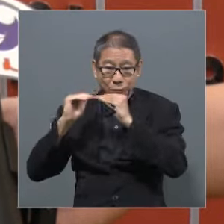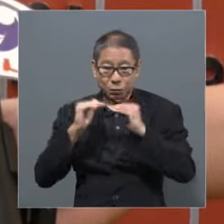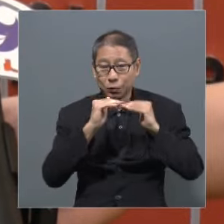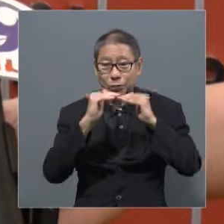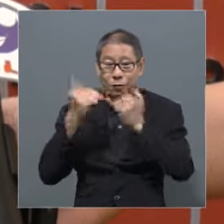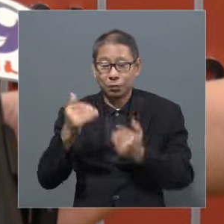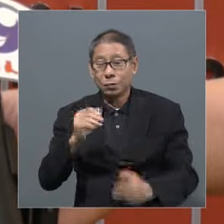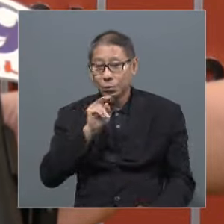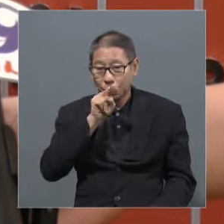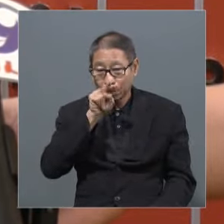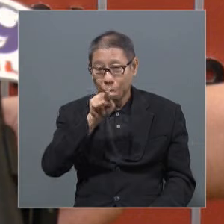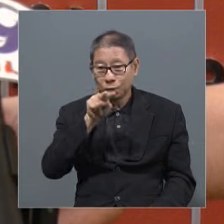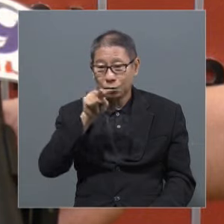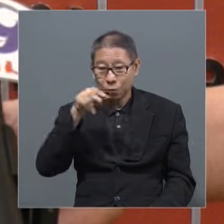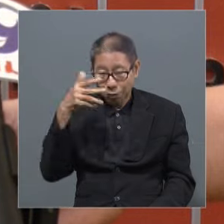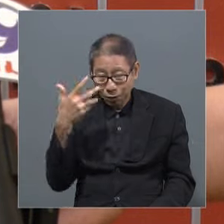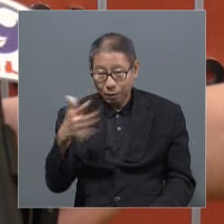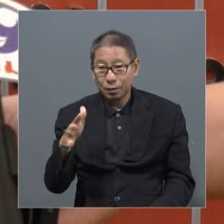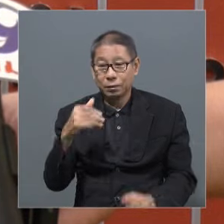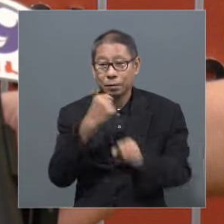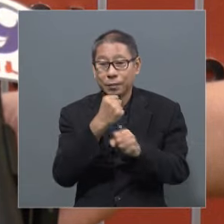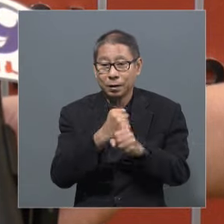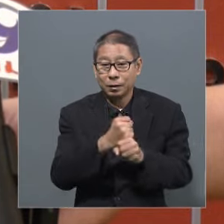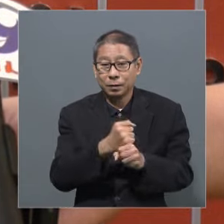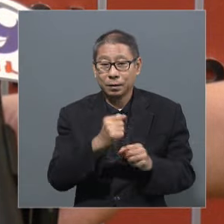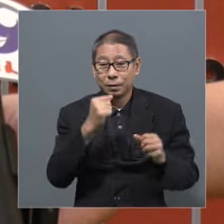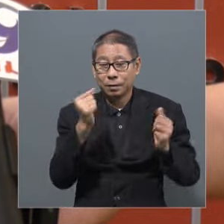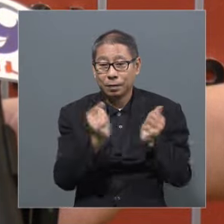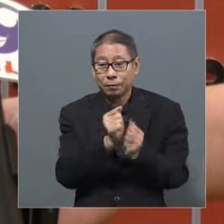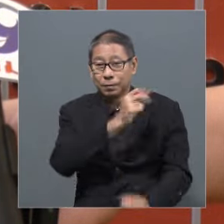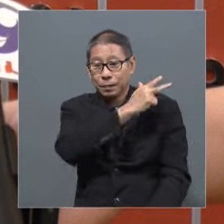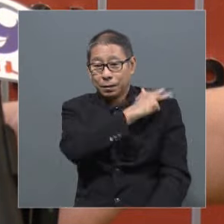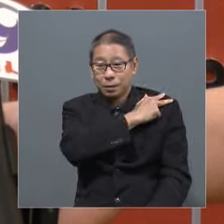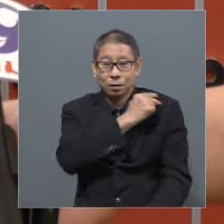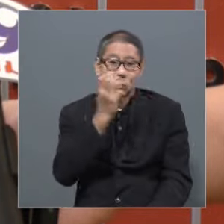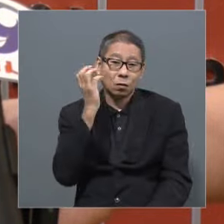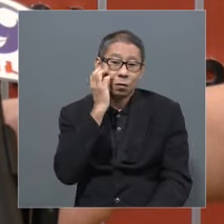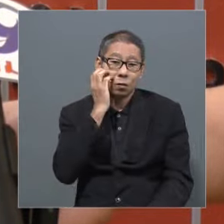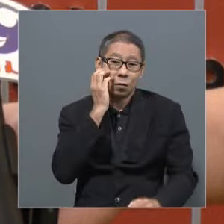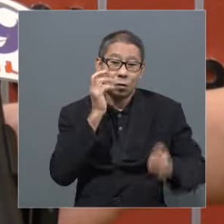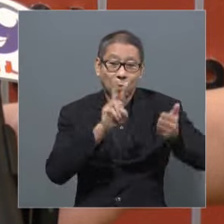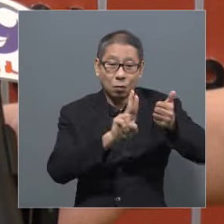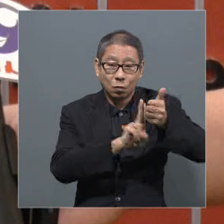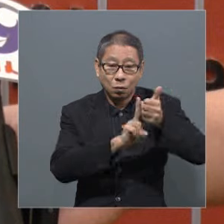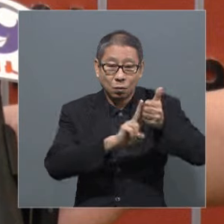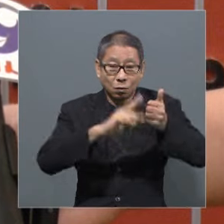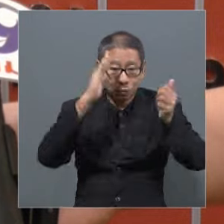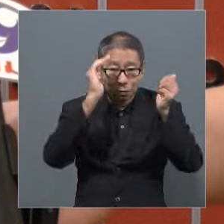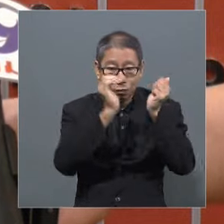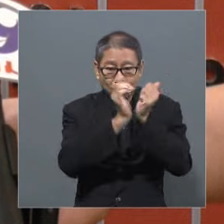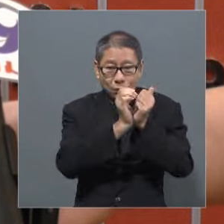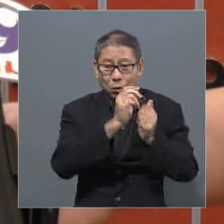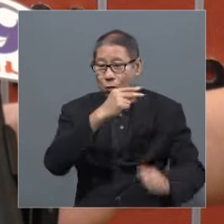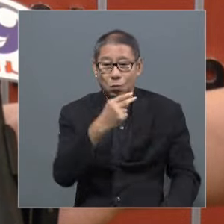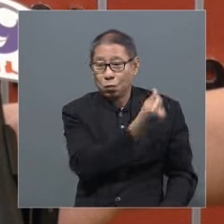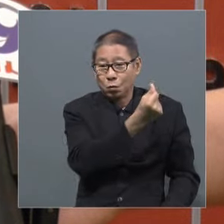มีการตั้งข้อสังเกตนะคะบอกว่ามีการดำเนินคดีกับทางพล.ตำรวจเอกสุรเชษฐหักพานอดีตรองผู้บัญชาการตำรวจแห่งชาติมันเร็ว